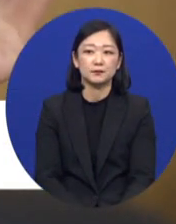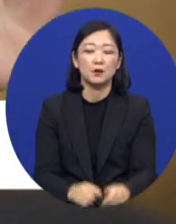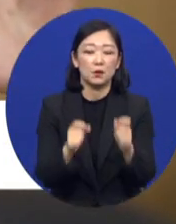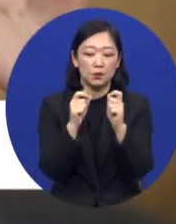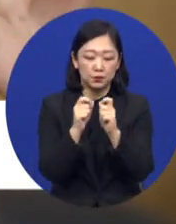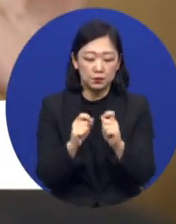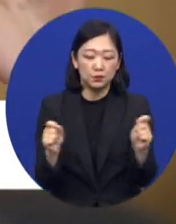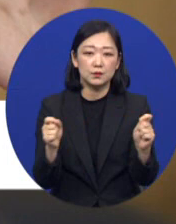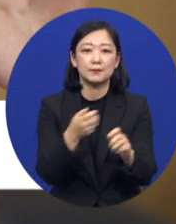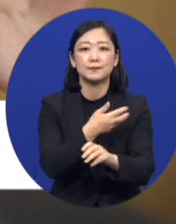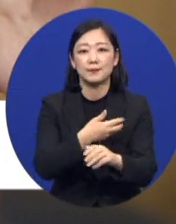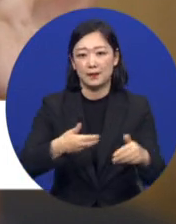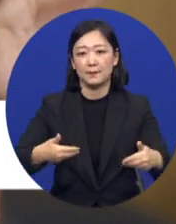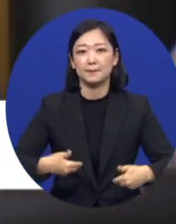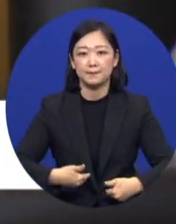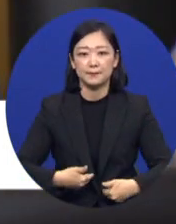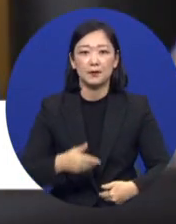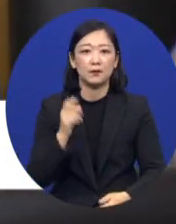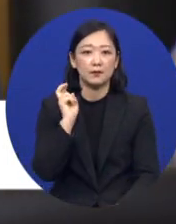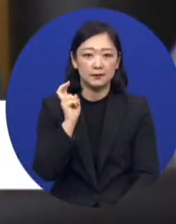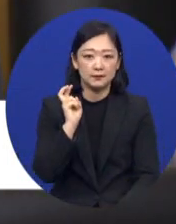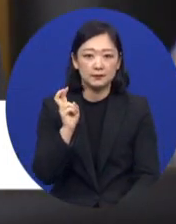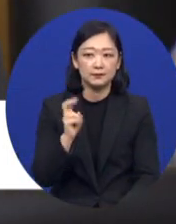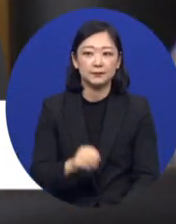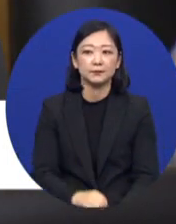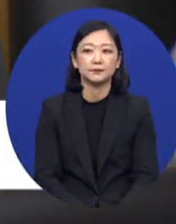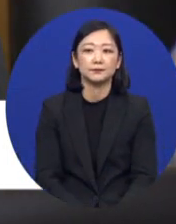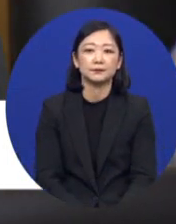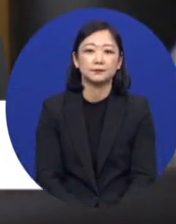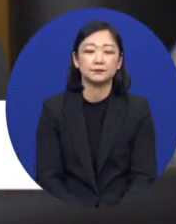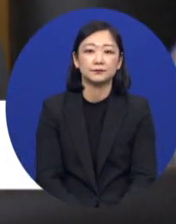오랜 시간이 걸린 것 같습니다. 그쵸.